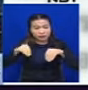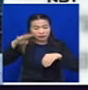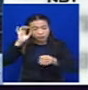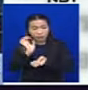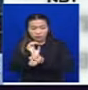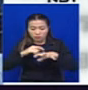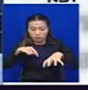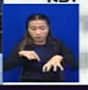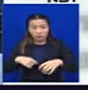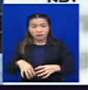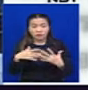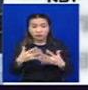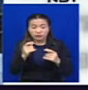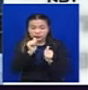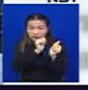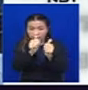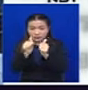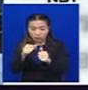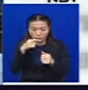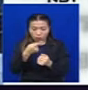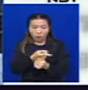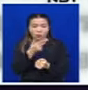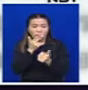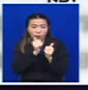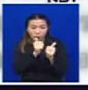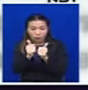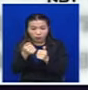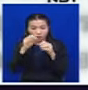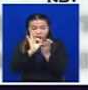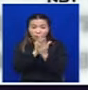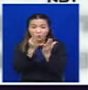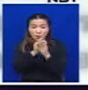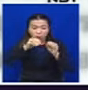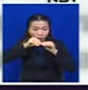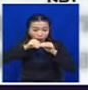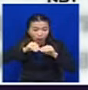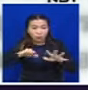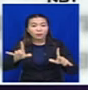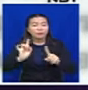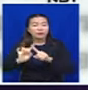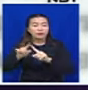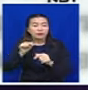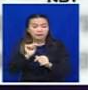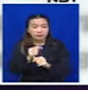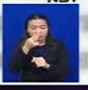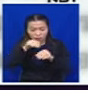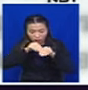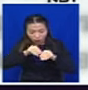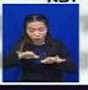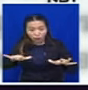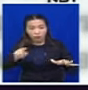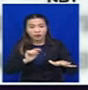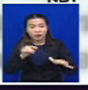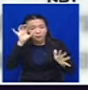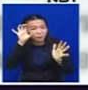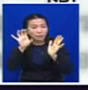ครับส่วนเรื่องราวดีๆนี้ได้รับการเปิดเผยจากผู้ใช้ Facebookนะครับชื่อพิมมี่Smileได้มีการโพสต์ข้อความพร้อมกับรูป